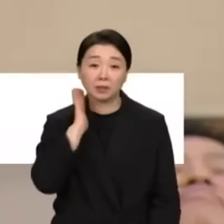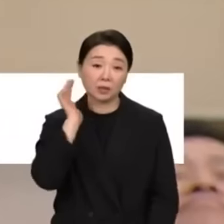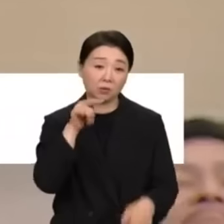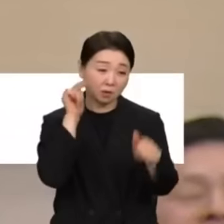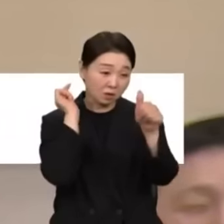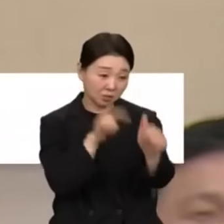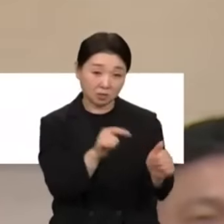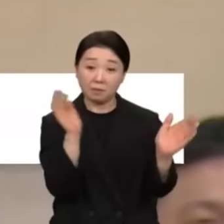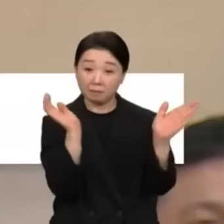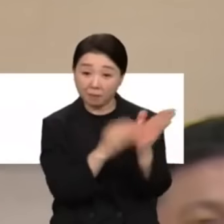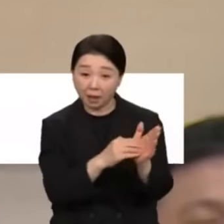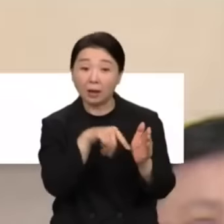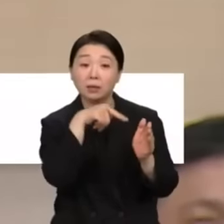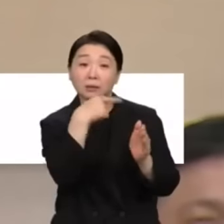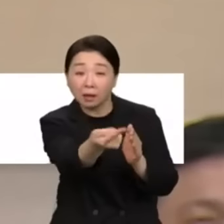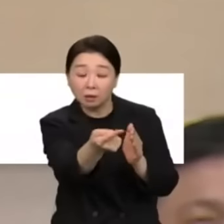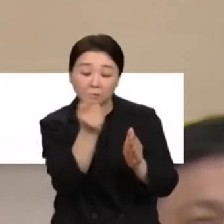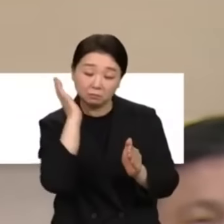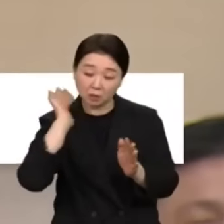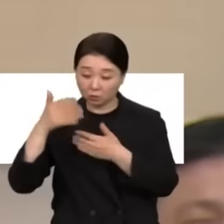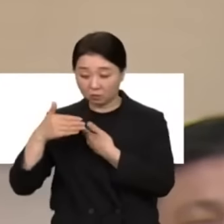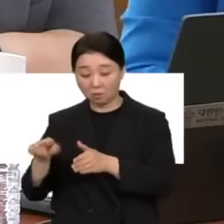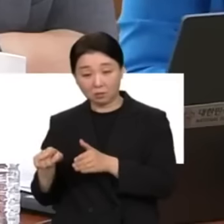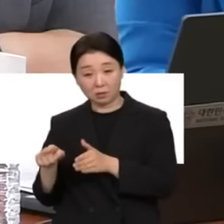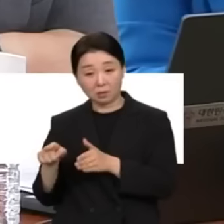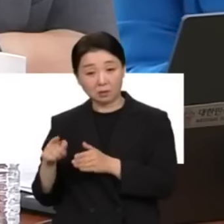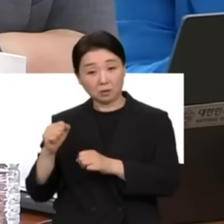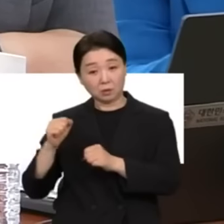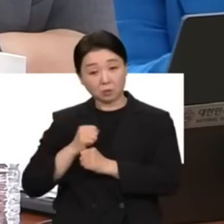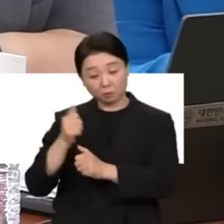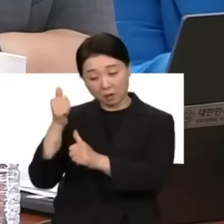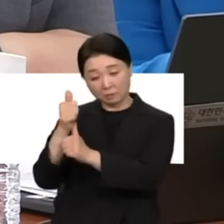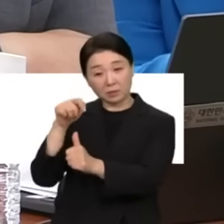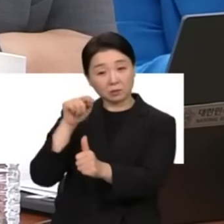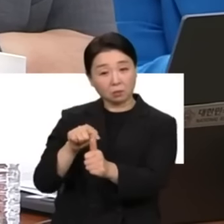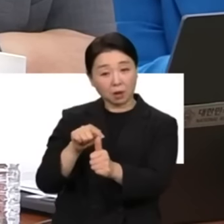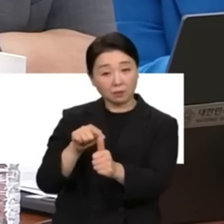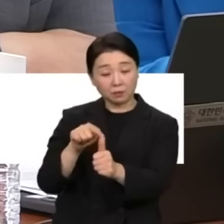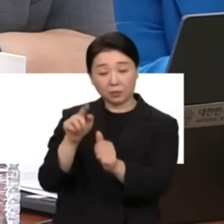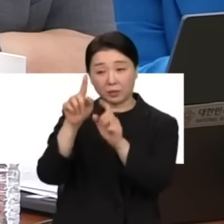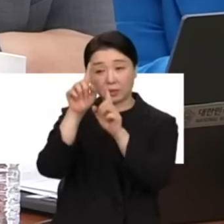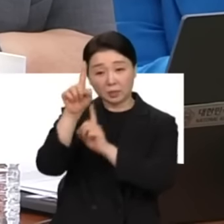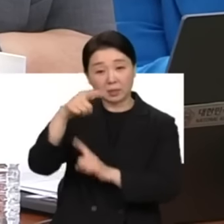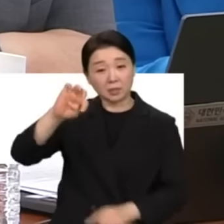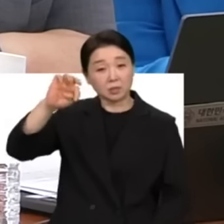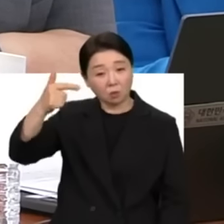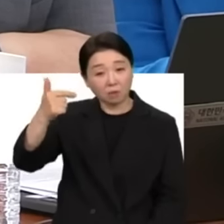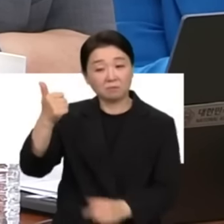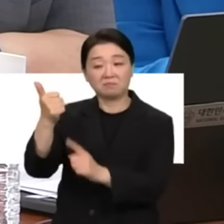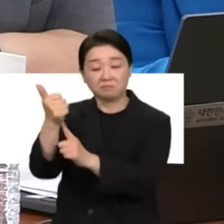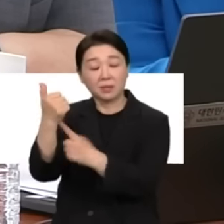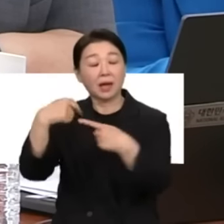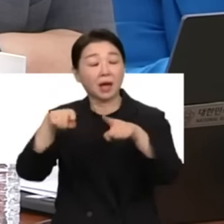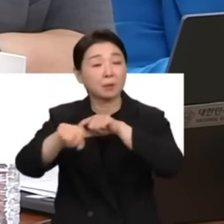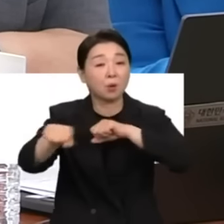지시를 받아서 대통령실에 국방비서관과 이시온 공직비서관이